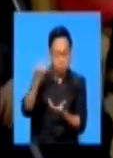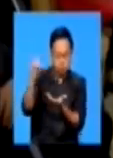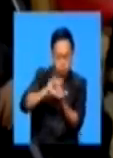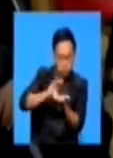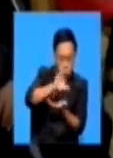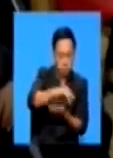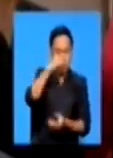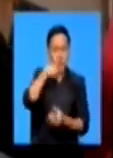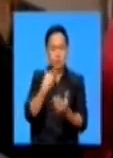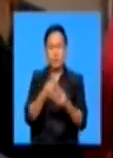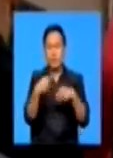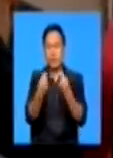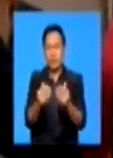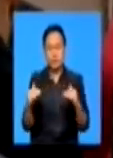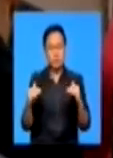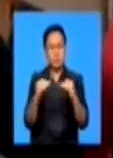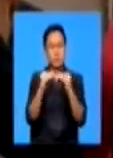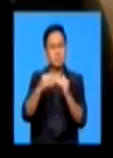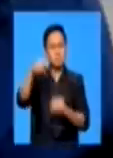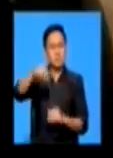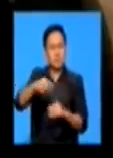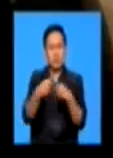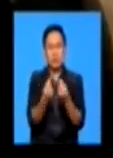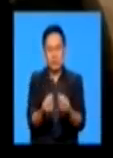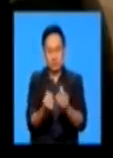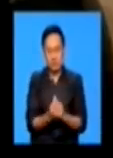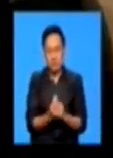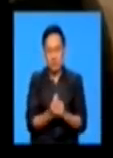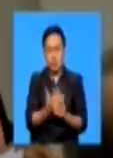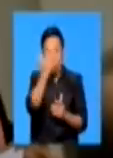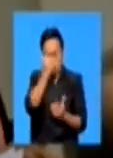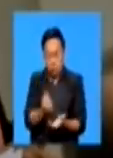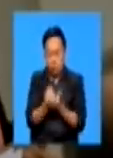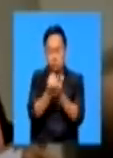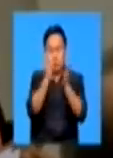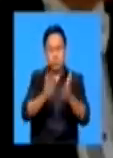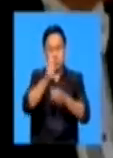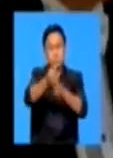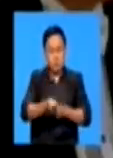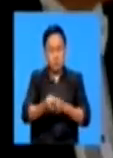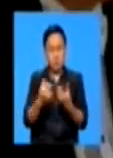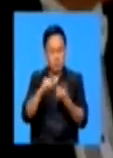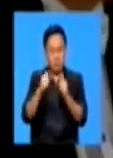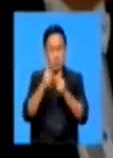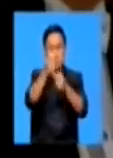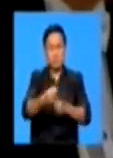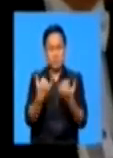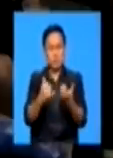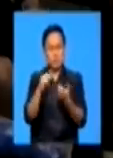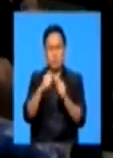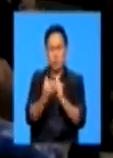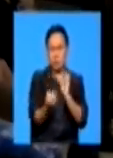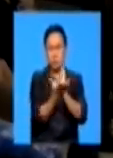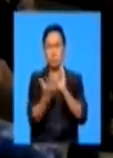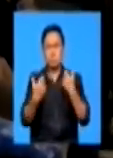เราจำเป็นนะครับจำเป็นเพราะต้องเป็นอาชีพเสริมสำหรับภาคการเกษตรด้วยซึ่งนับวันจะมีปัญหามากขึ้นนะครับถ้าเรามีอุต